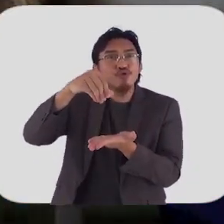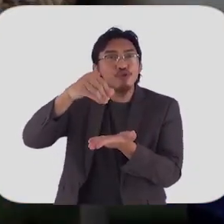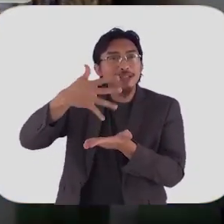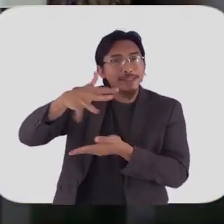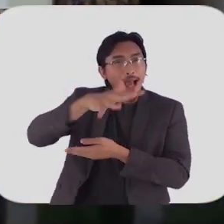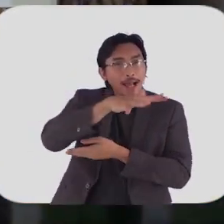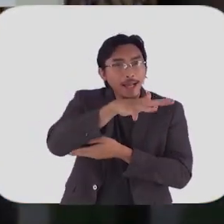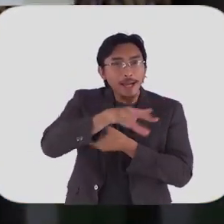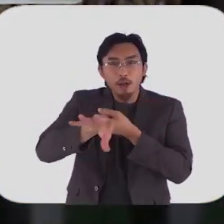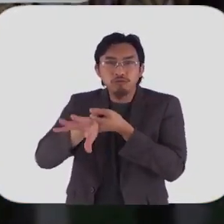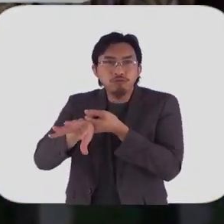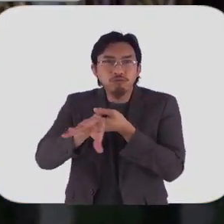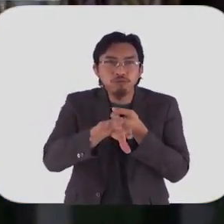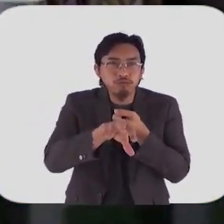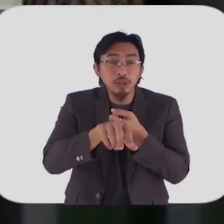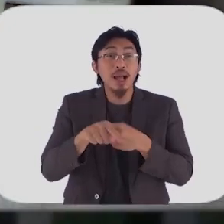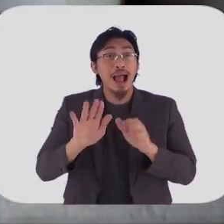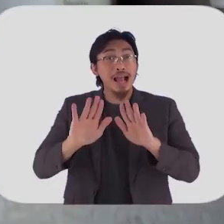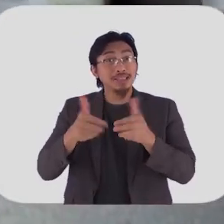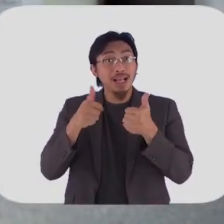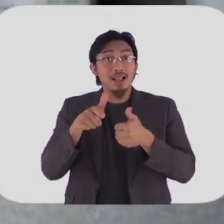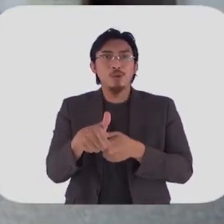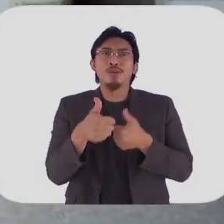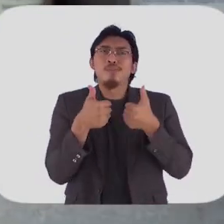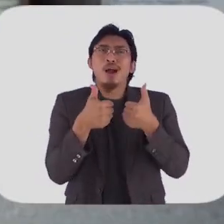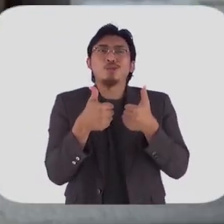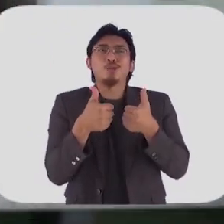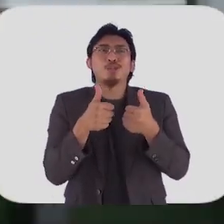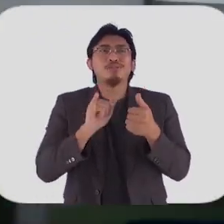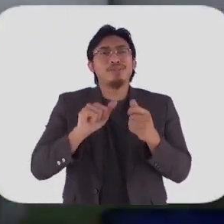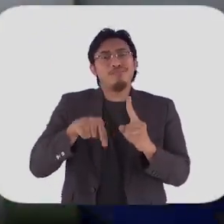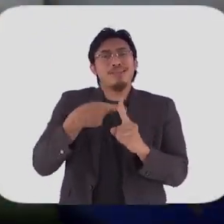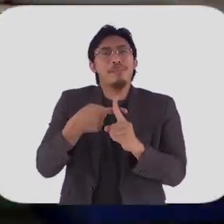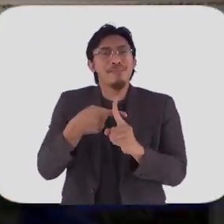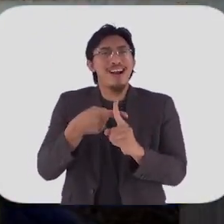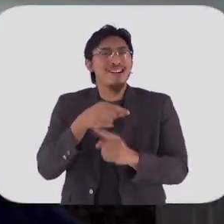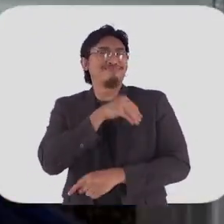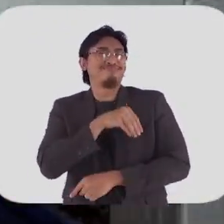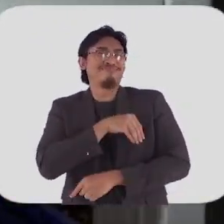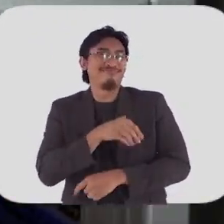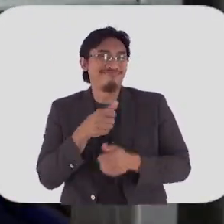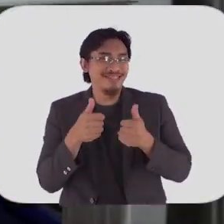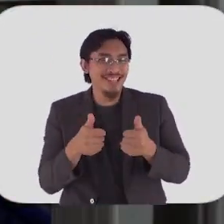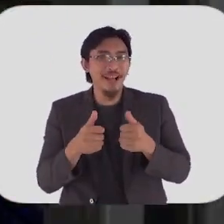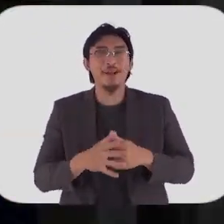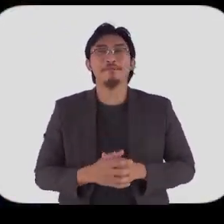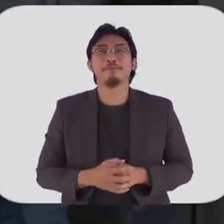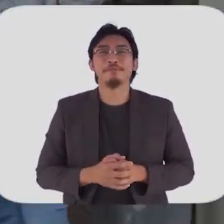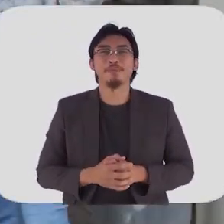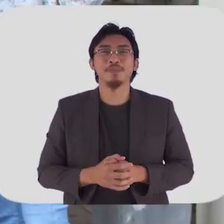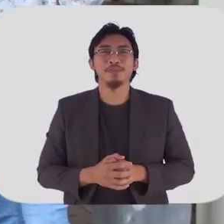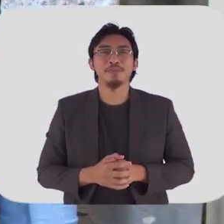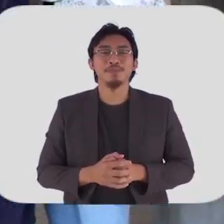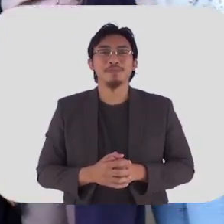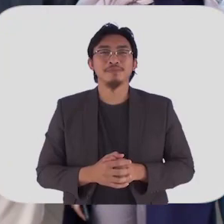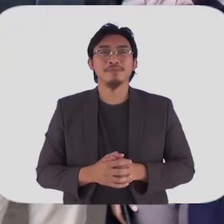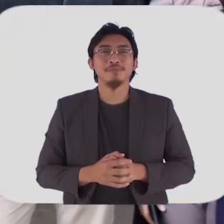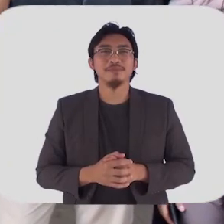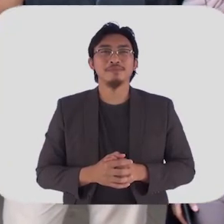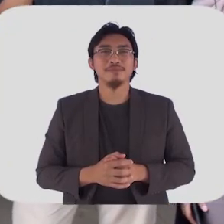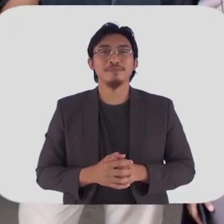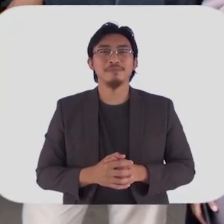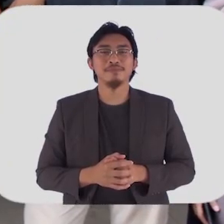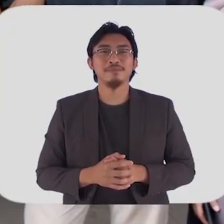pupuk cair, ya bisa ada penghasilan tambahan buat kami.